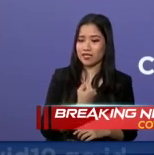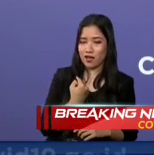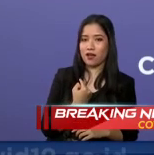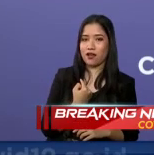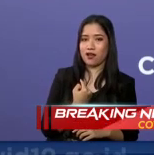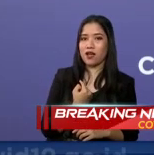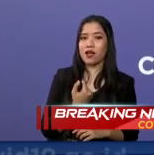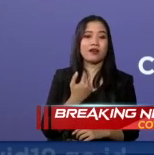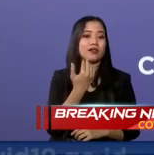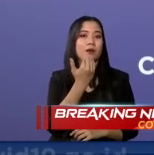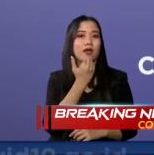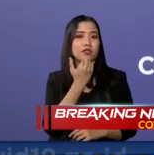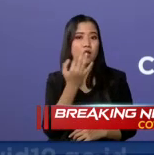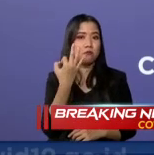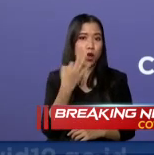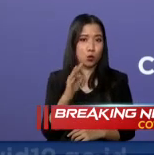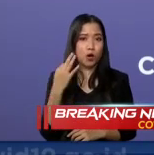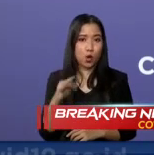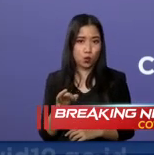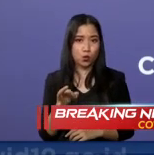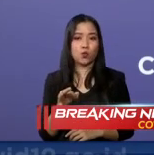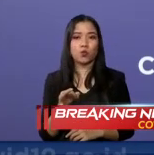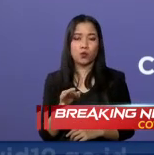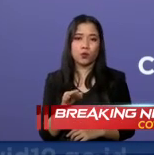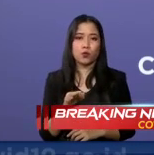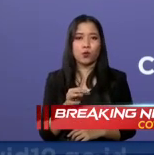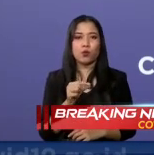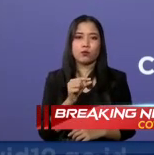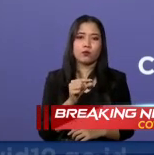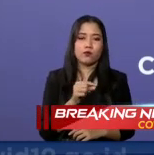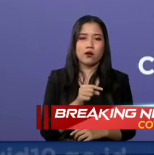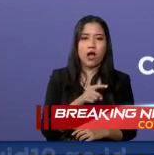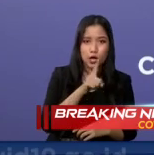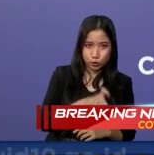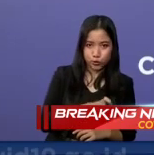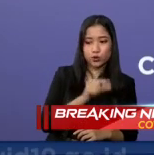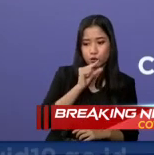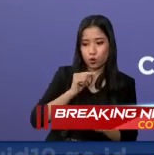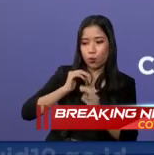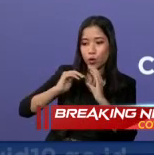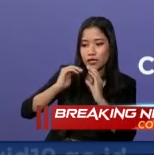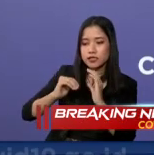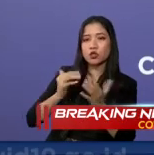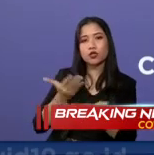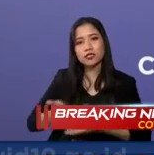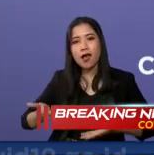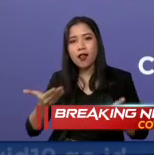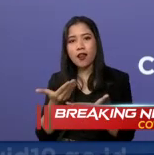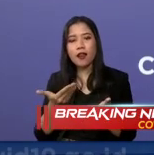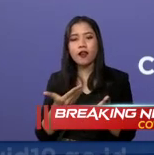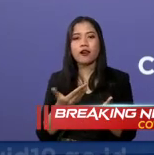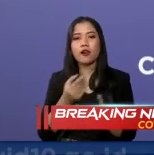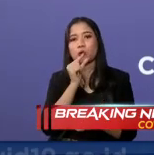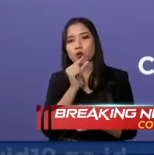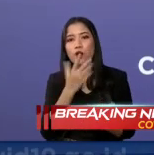kebiasaan-kebiasaan yang baru di dalam konteks untuk berkomunikasi secara sosial di dalam konteks